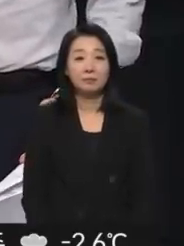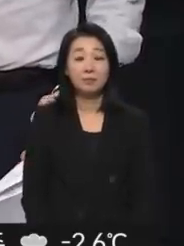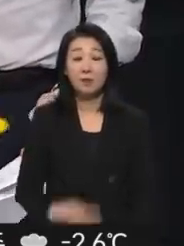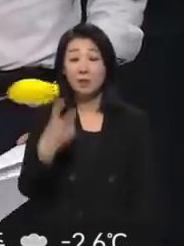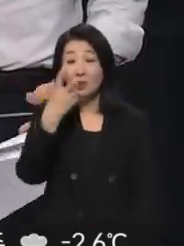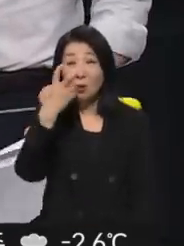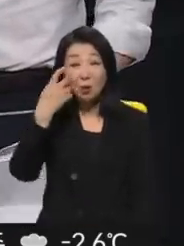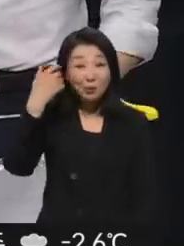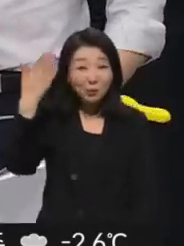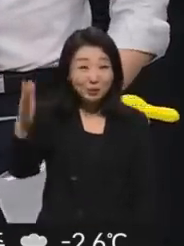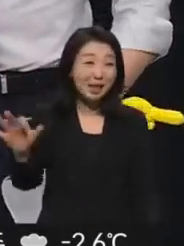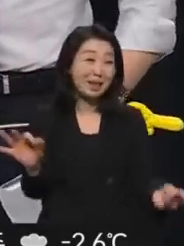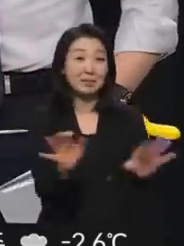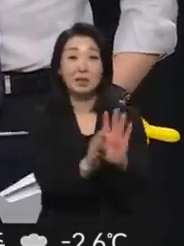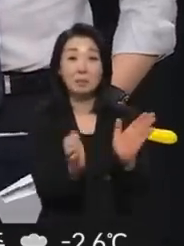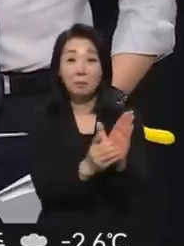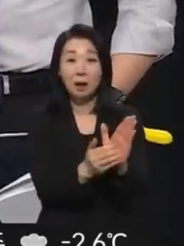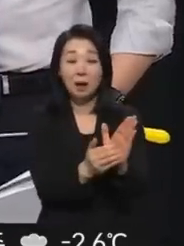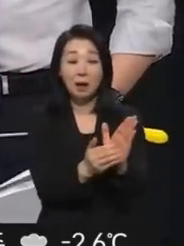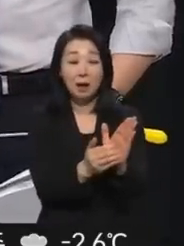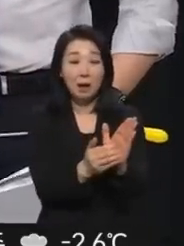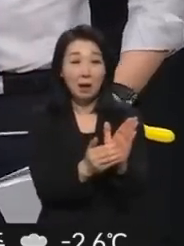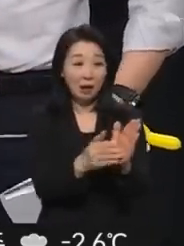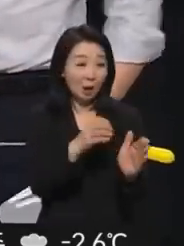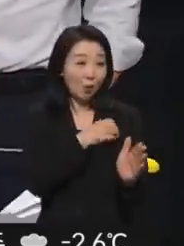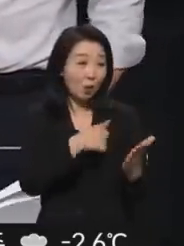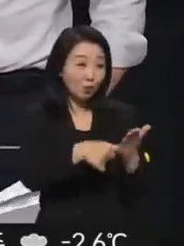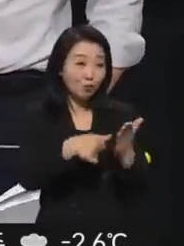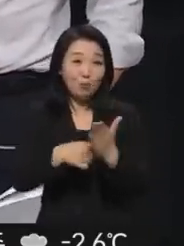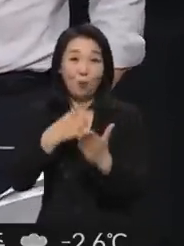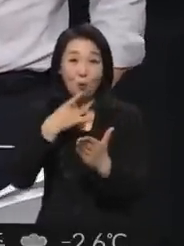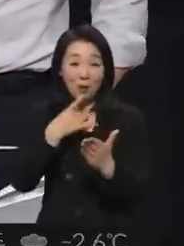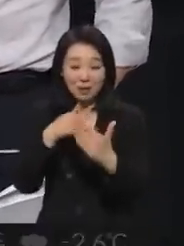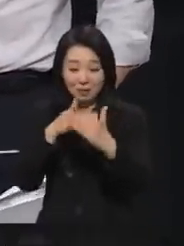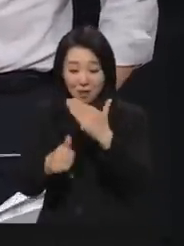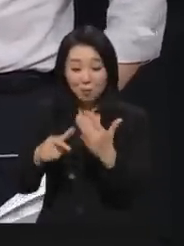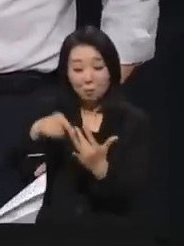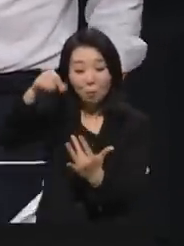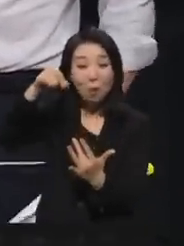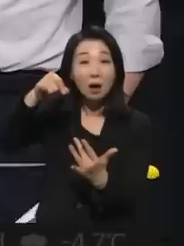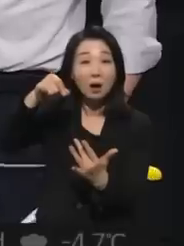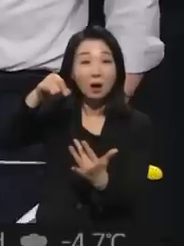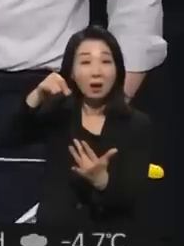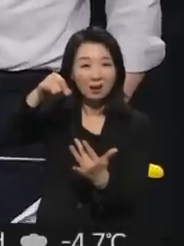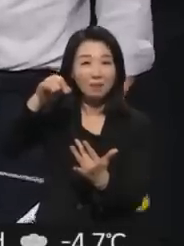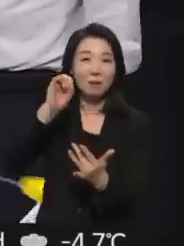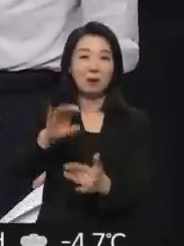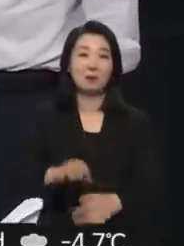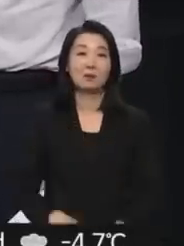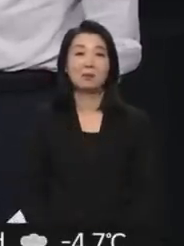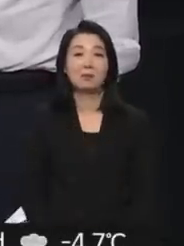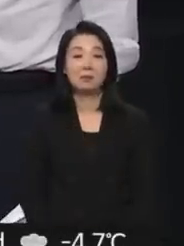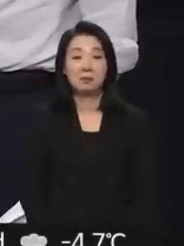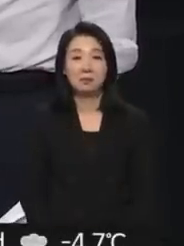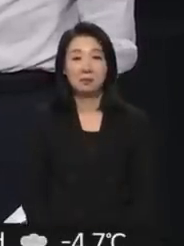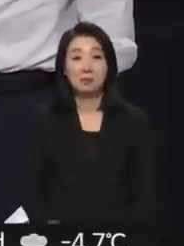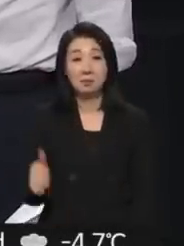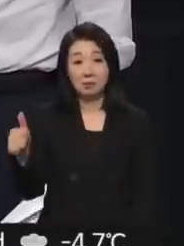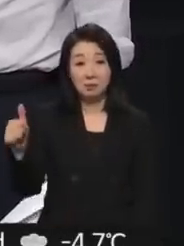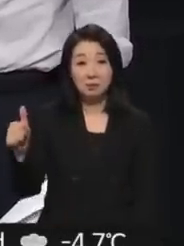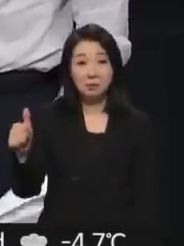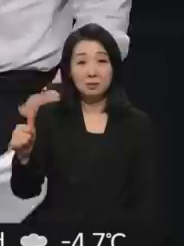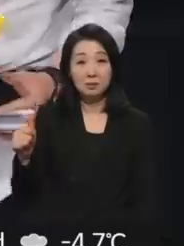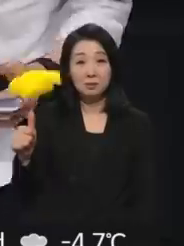여론조사를 없애고 오로지 당원 투표로만 당대표를 선출할 가능성을 시사하는 말입니다. 정 위원장,